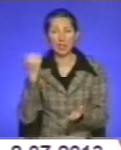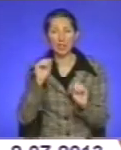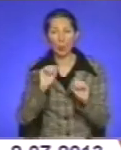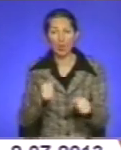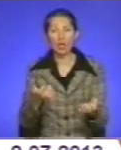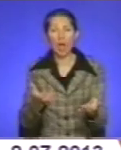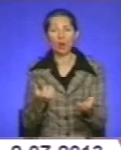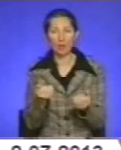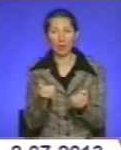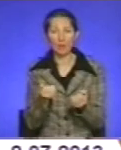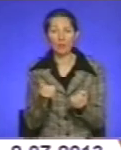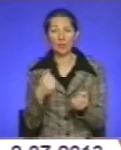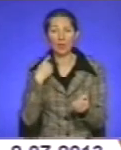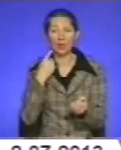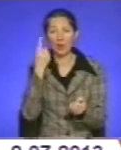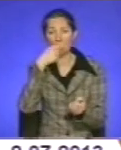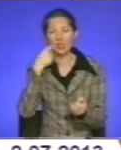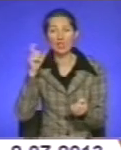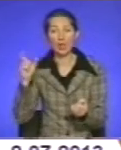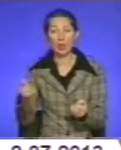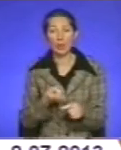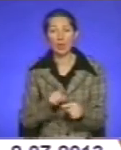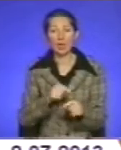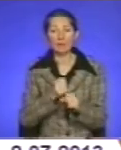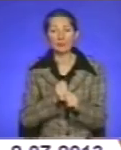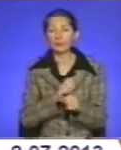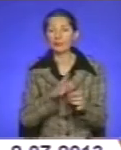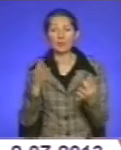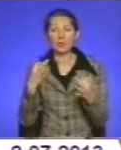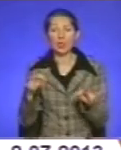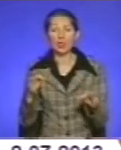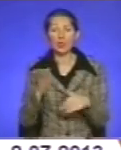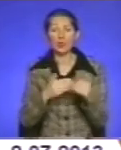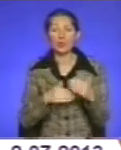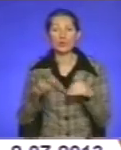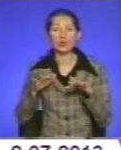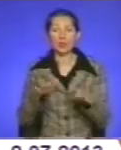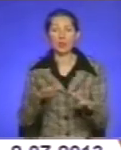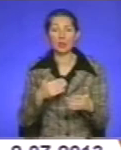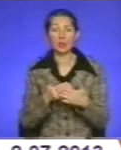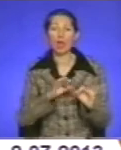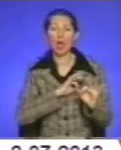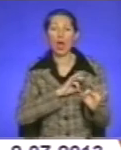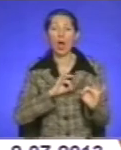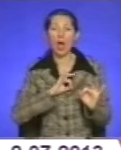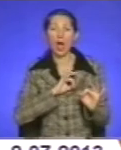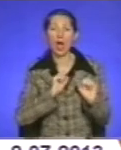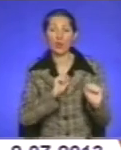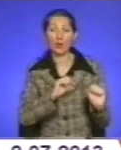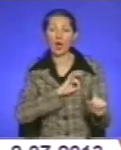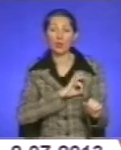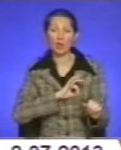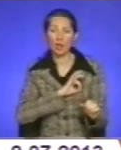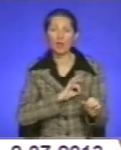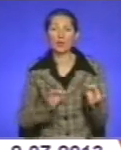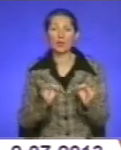отримати фізичні особи, які здійснюють незалежну професійну діяльність, тобто адвокати, нотаріуси, арбітражні керуючі, а